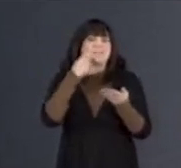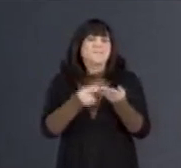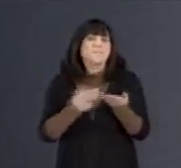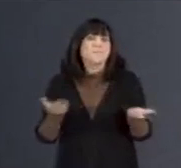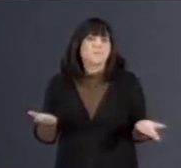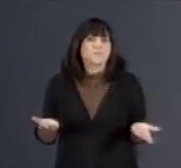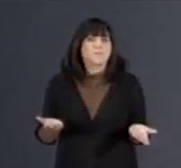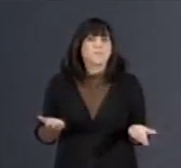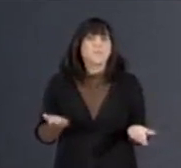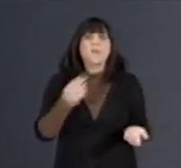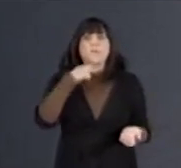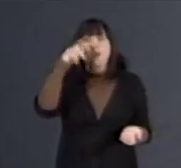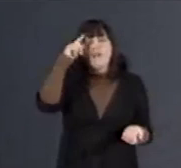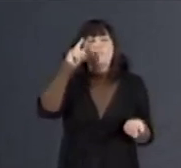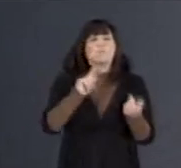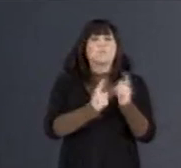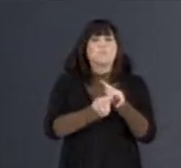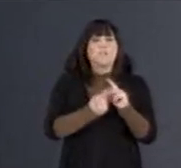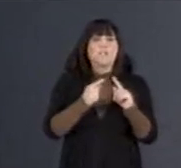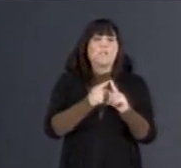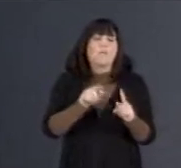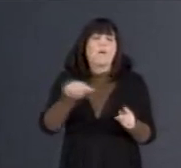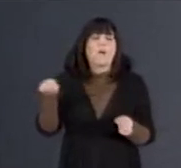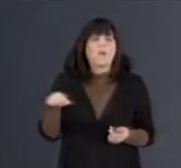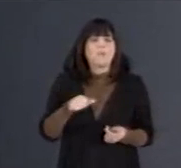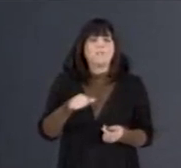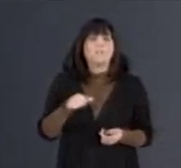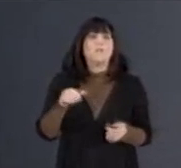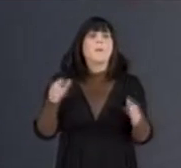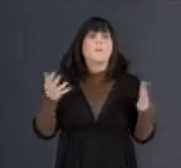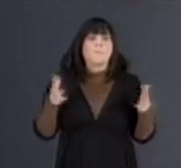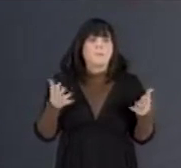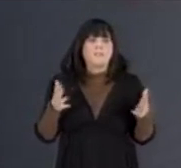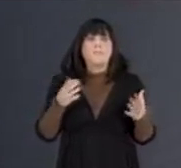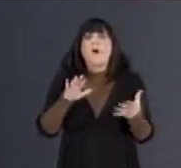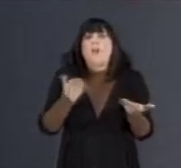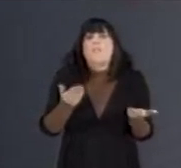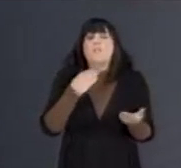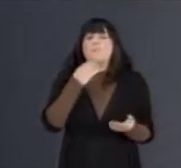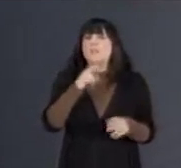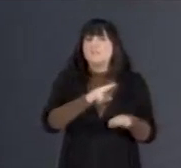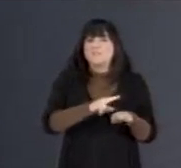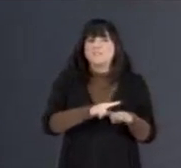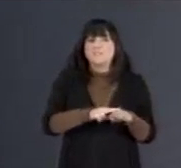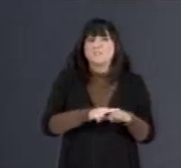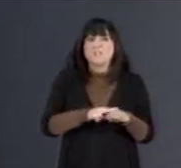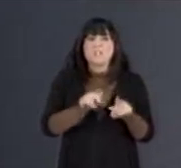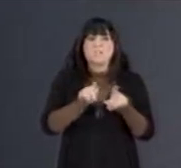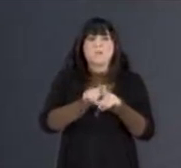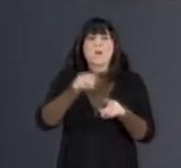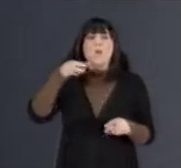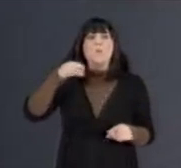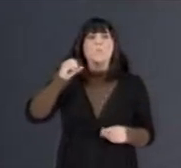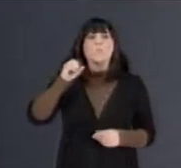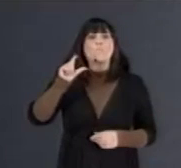Ma jafuż daw, l-ma jafuż li ma domxem. Pero ahna, għifiri, anka per-exempio, għalix mandwish ikuna bħal il-molenroj, per